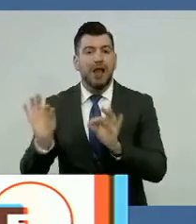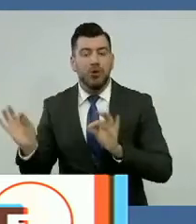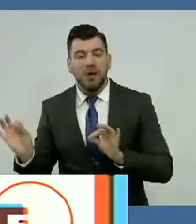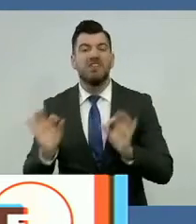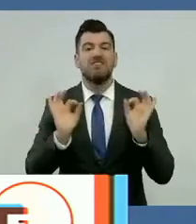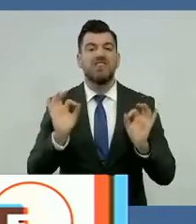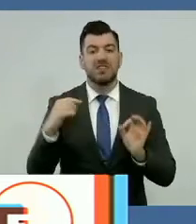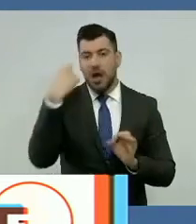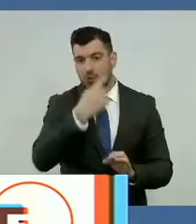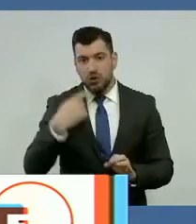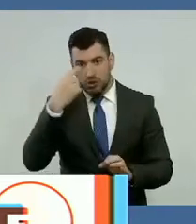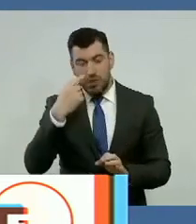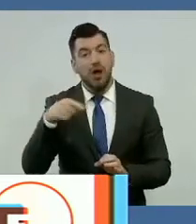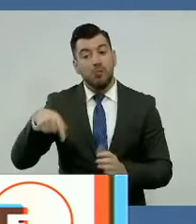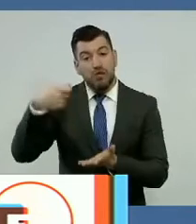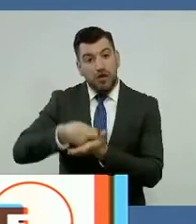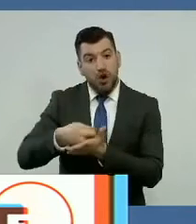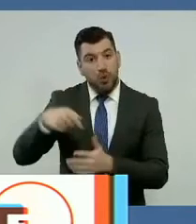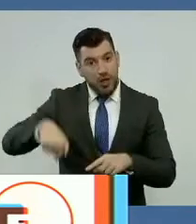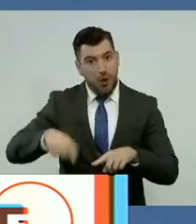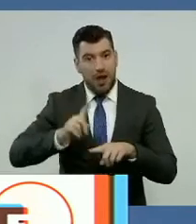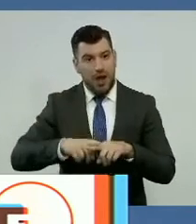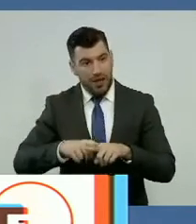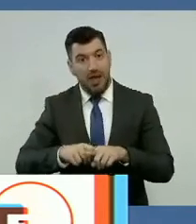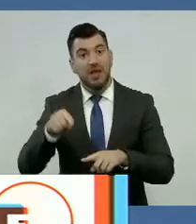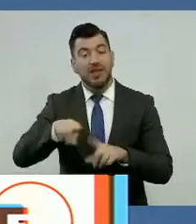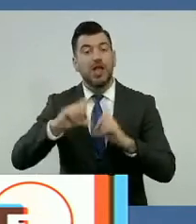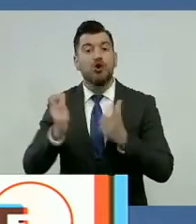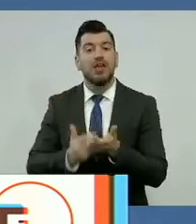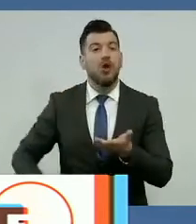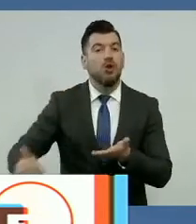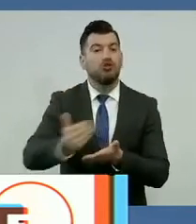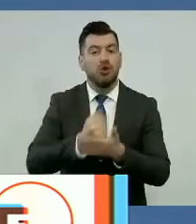Ελλάδος με δηλωθέν οικογενειακό εισόδημα έως 30.000 ευρώ.